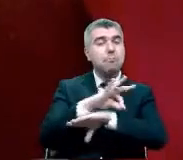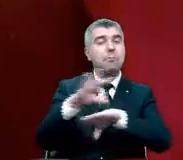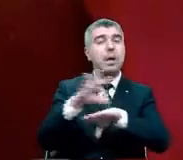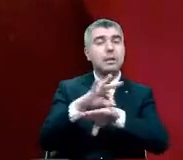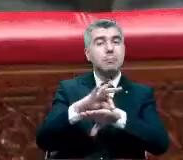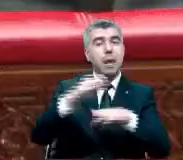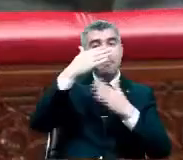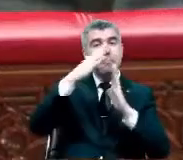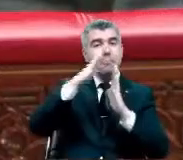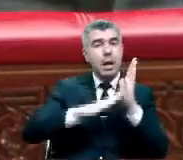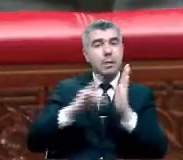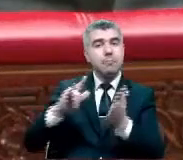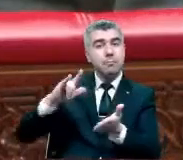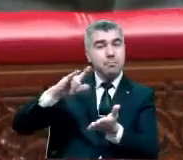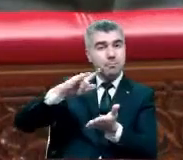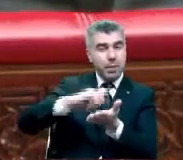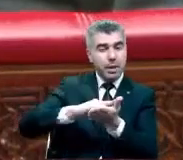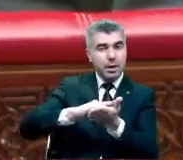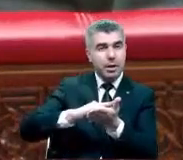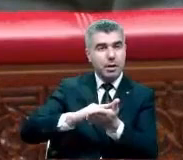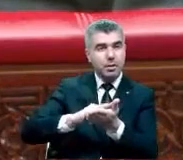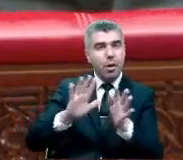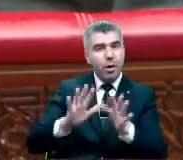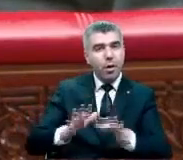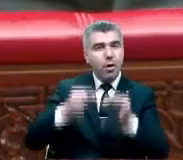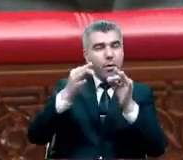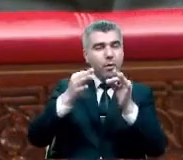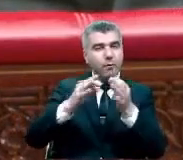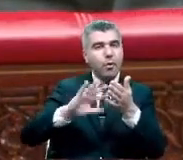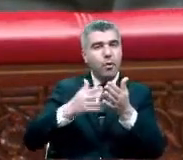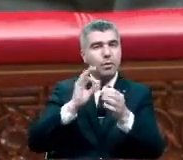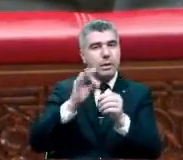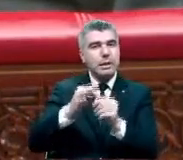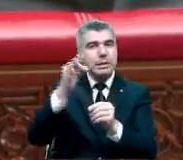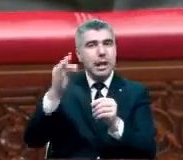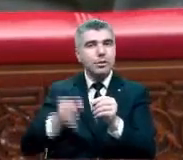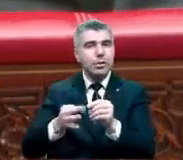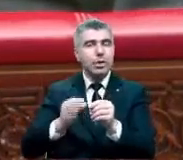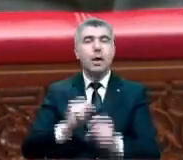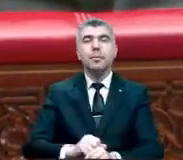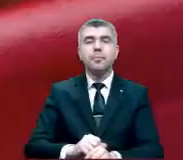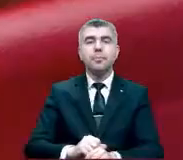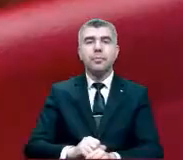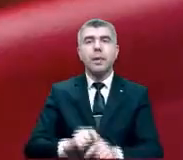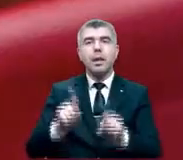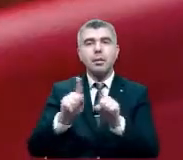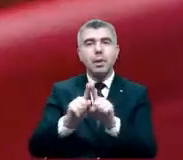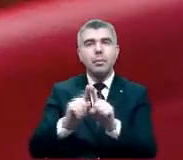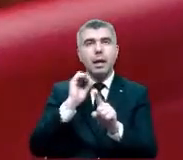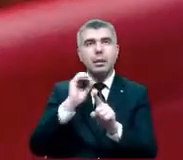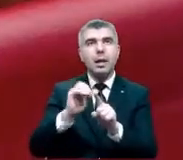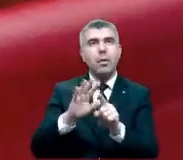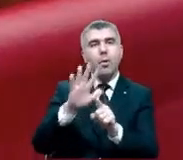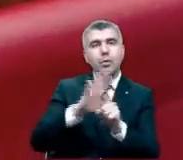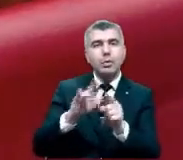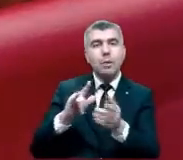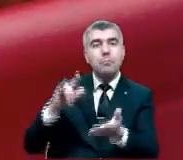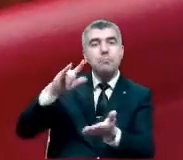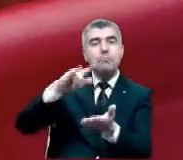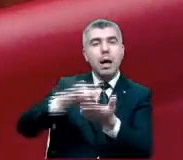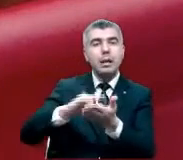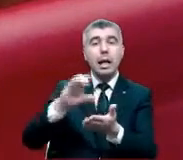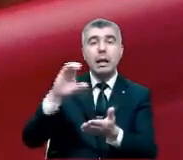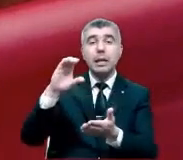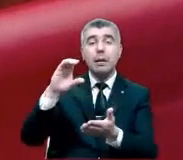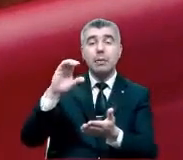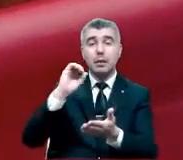المكتب الوطني للمطارات من أجل تحقيق أهداف الجودة والإنتاجية والنجاعة عملية لينسي سيغما بمطار محمد الخامس الدولي